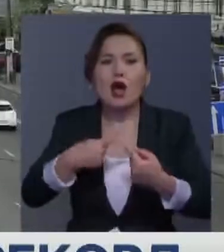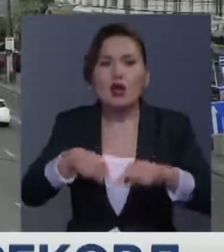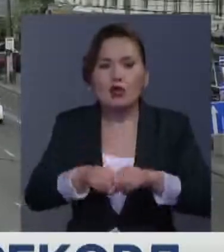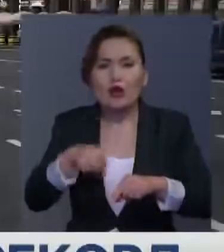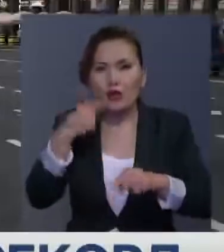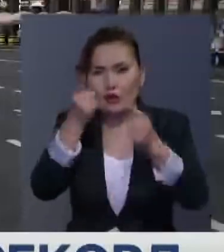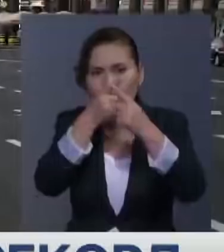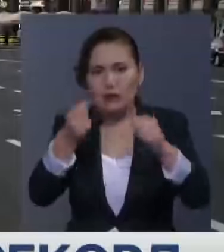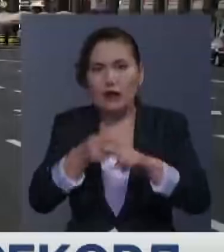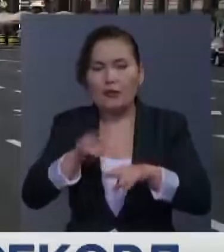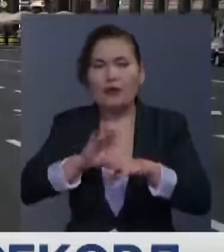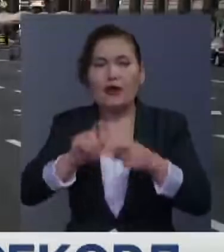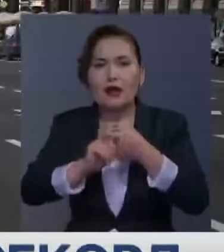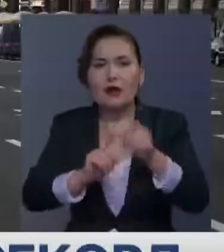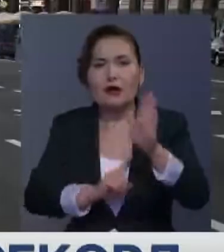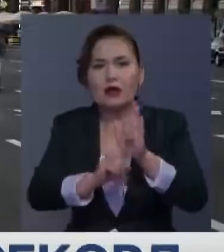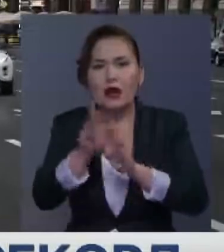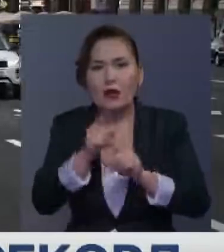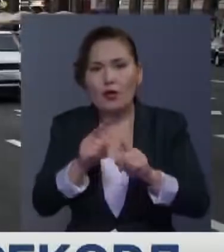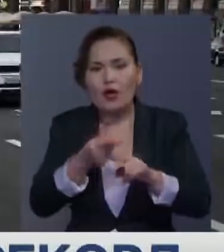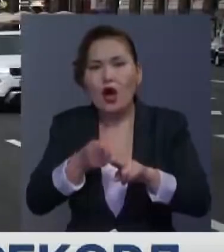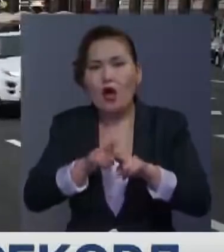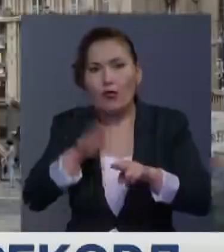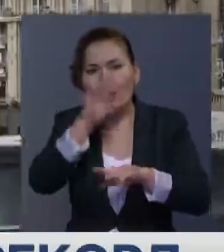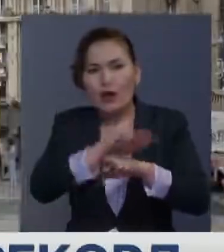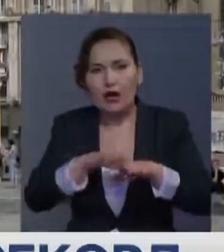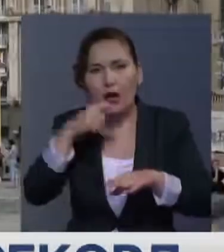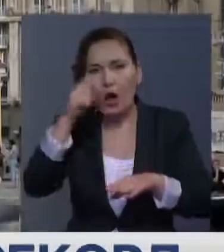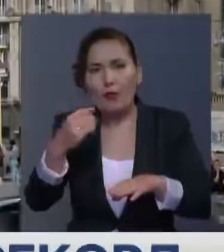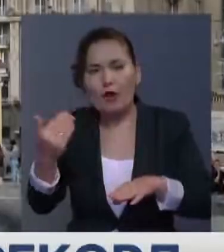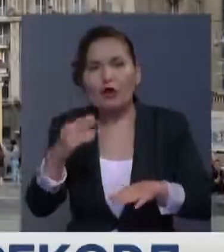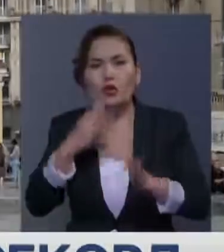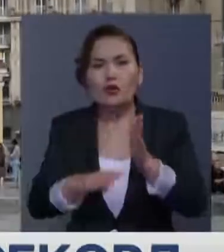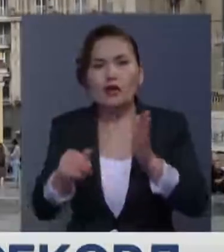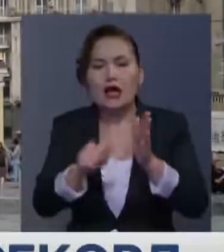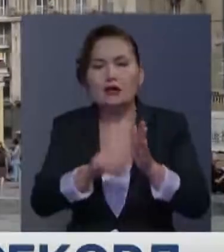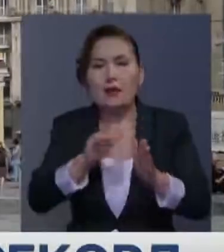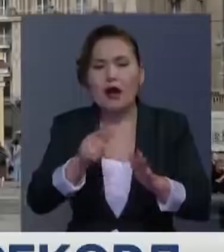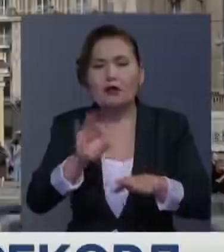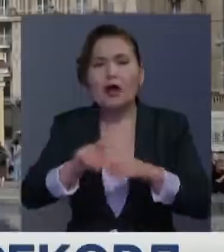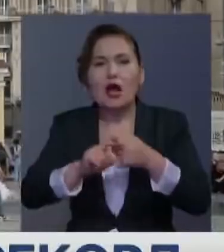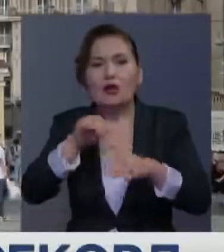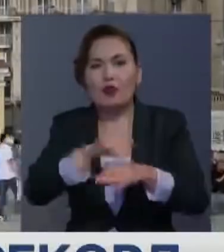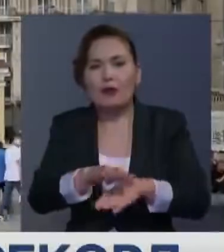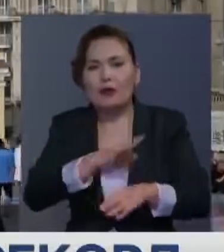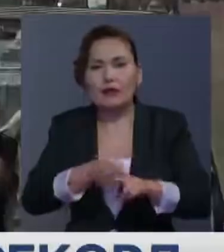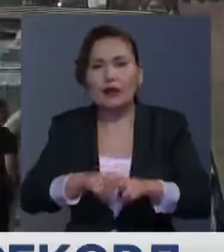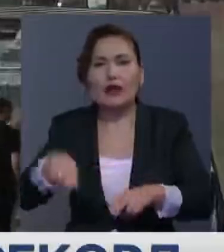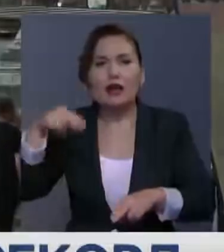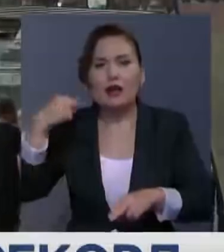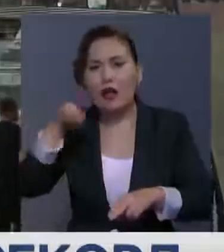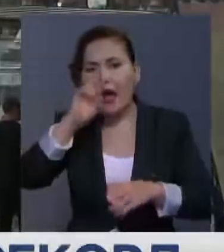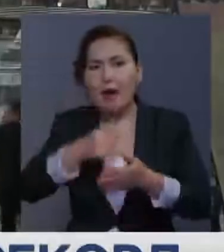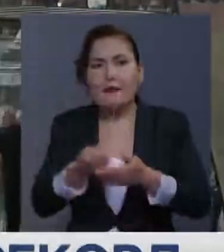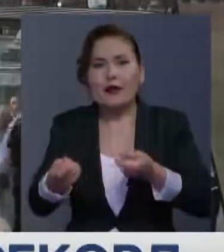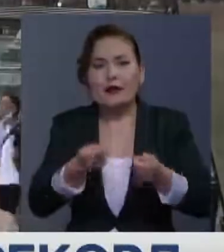дерек келтіреді. Індет басталғалы бұл елде барлығы 96 мыңнан астам адам инфекция жұқтырған. Айта кетейік, бұған дейін ел президенті Владимир